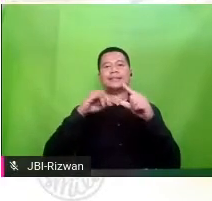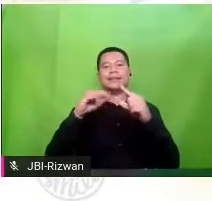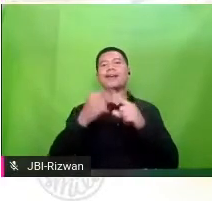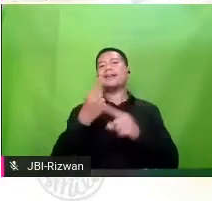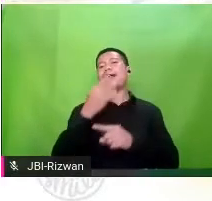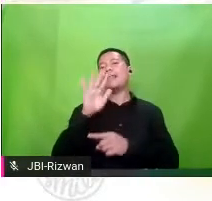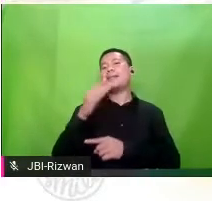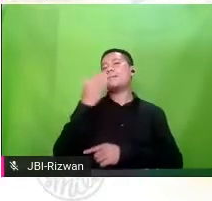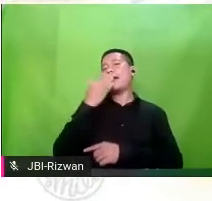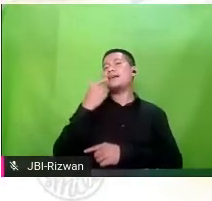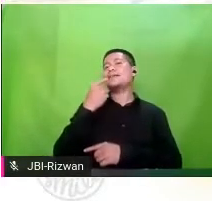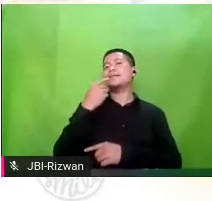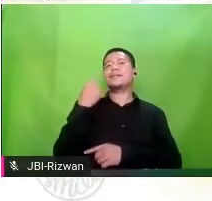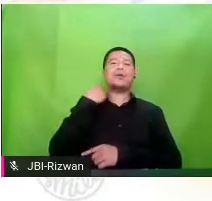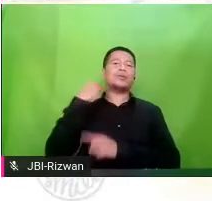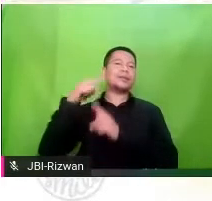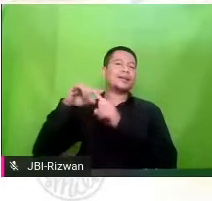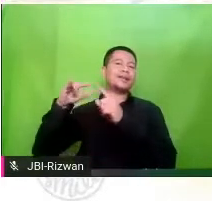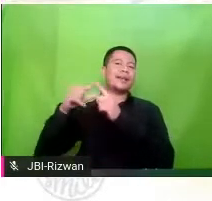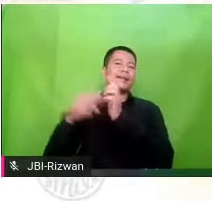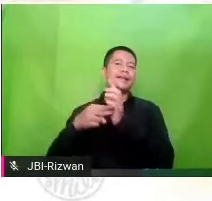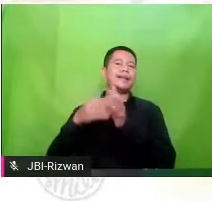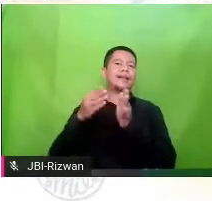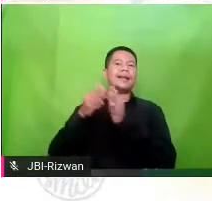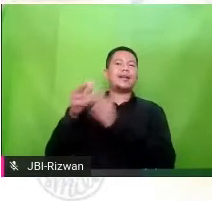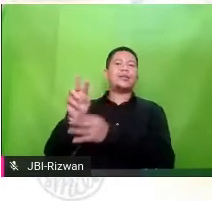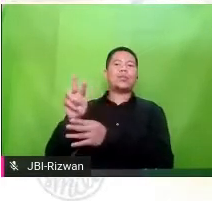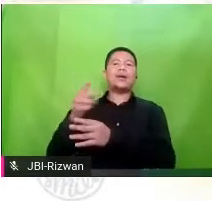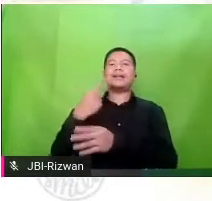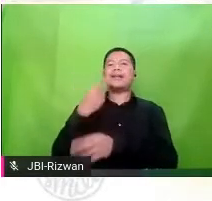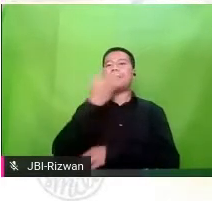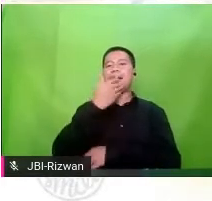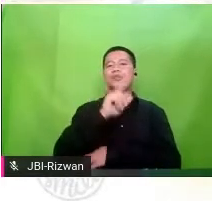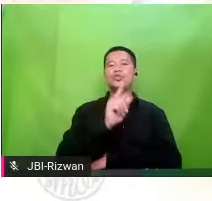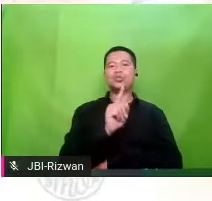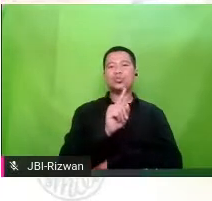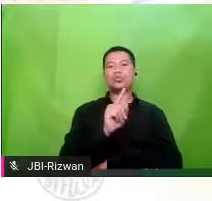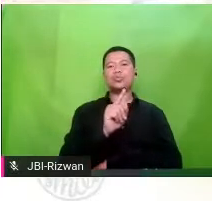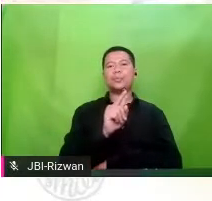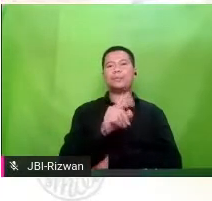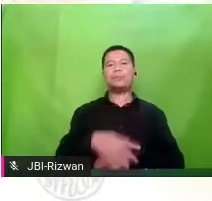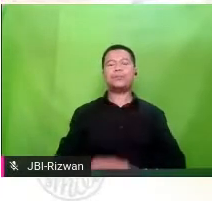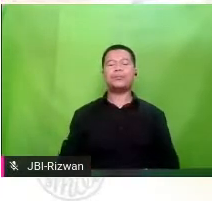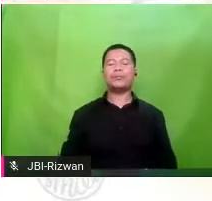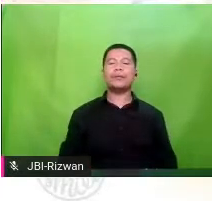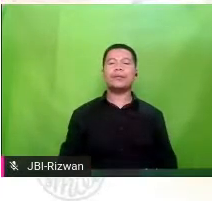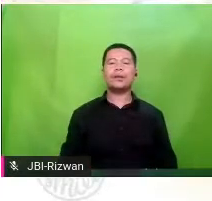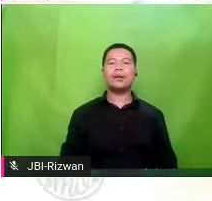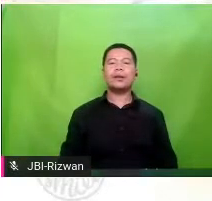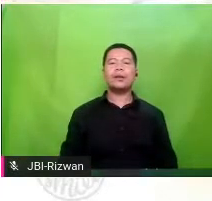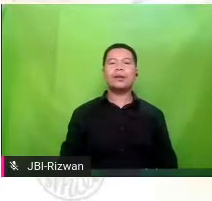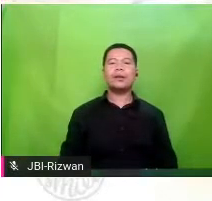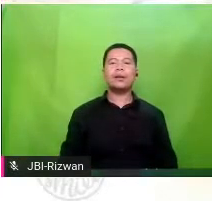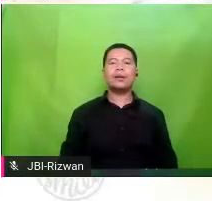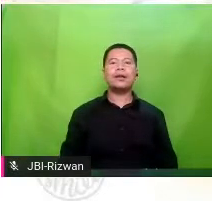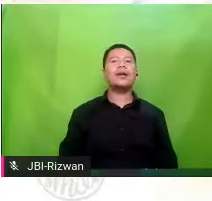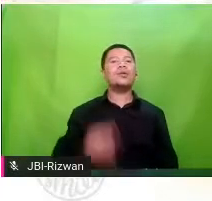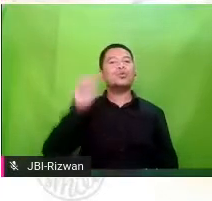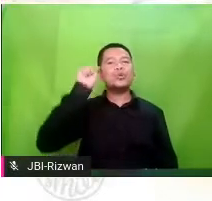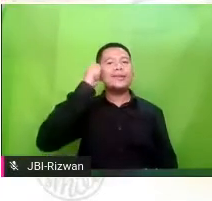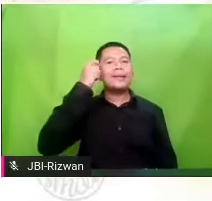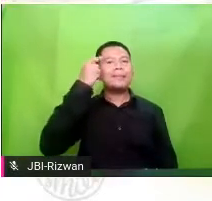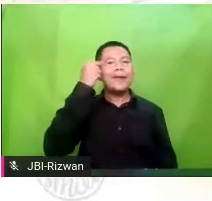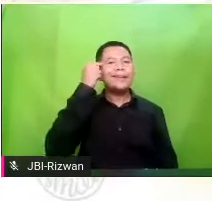kedua, kita akan bahas terlebih dahulu apa yang dimaksud dengan kesulitan belajar pada